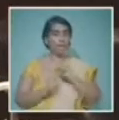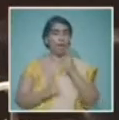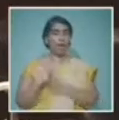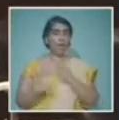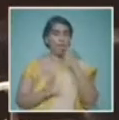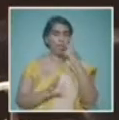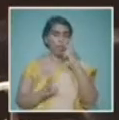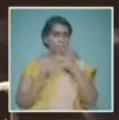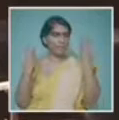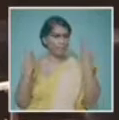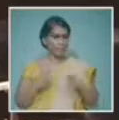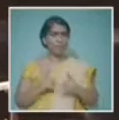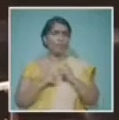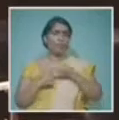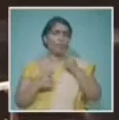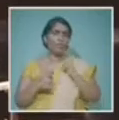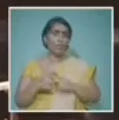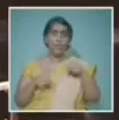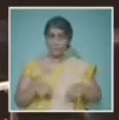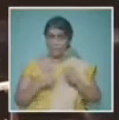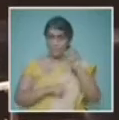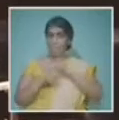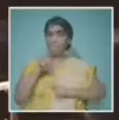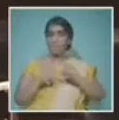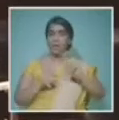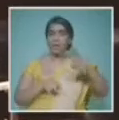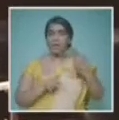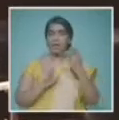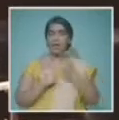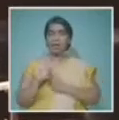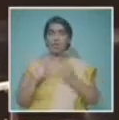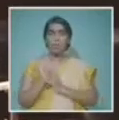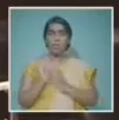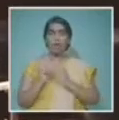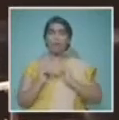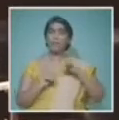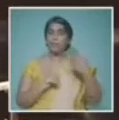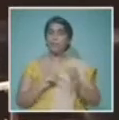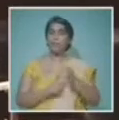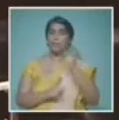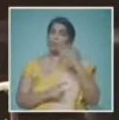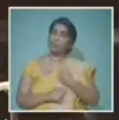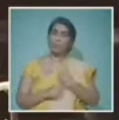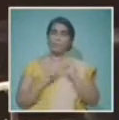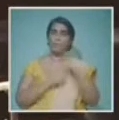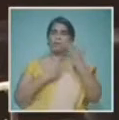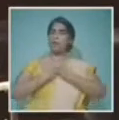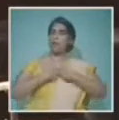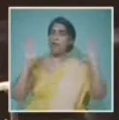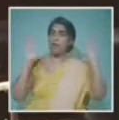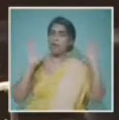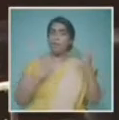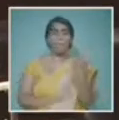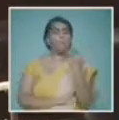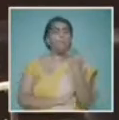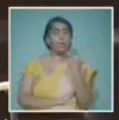හමාරක් ගත වුණාට පසුව උදාහරණයකට ගත්තොත් මේ පාර්ලිමේන්තුවට ලබන අවුරුදු මාර්තු මාසයෙන් පසුව ජනාධිපතිවරයාට විසිරුව හැරීමේ බලය එනවා.